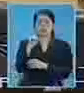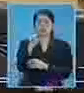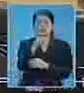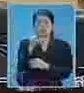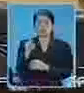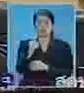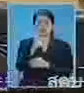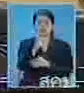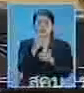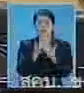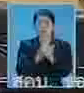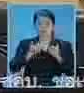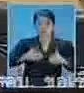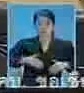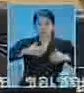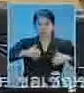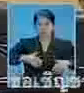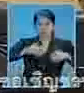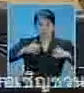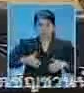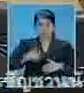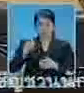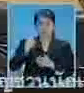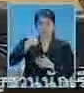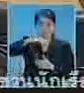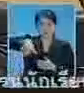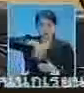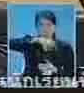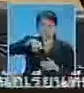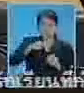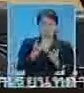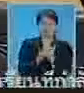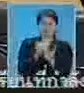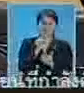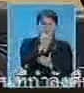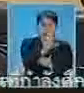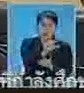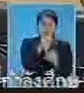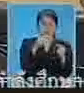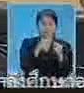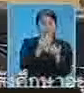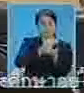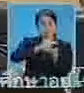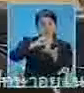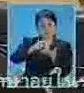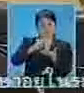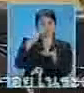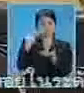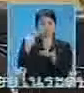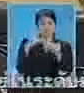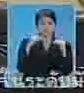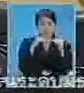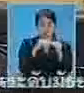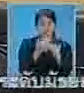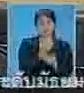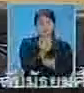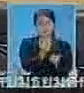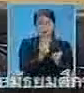50% ของรายได้ที่เขาจะต้องโอนทั้งหมดให้กับมูลนิธิที่ได้รับสิทธิ์การออกส